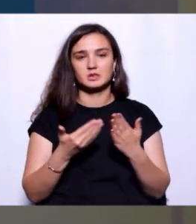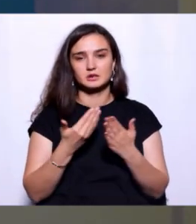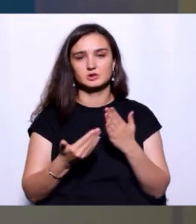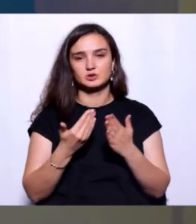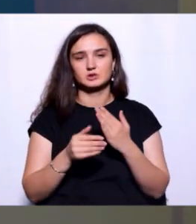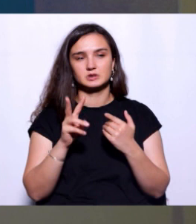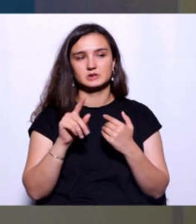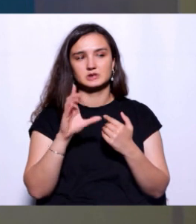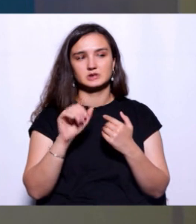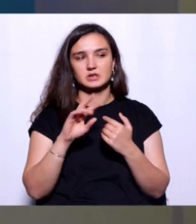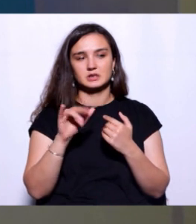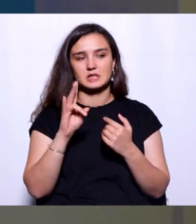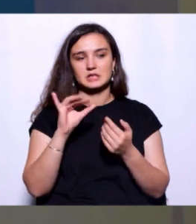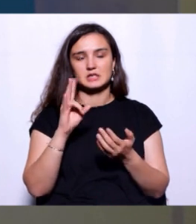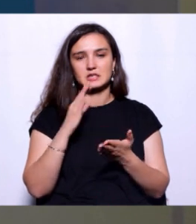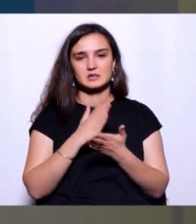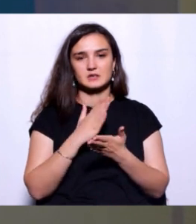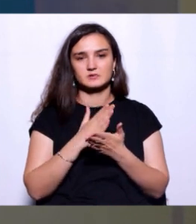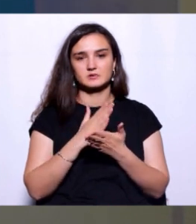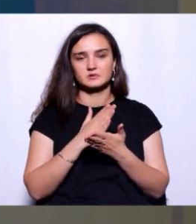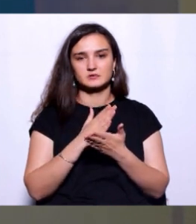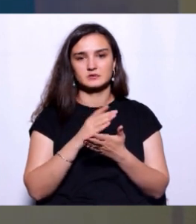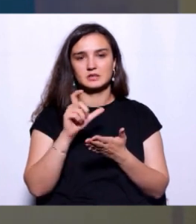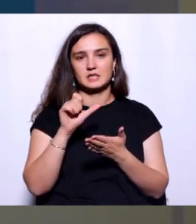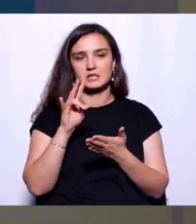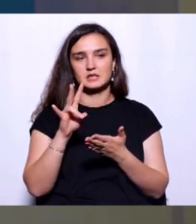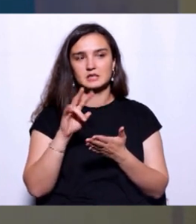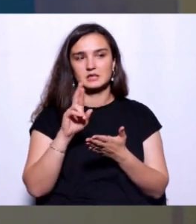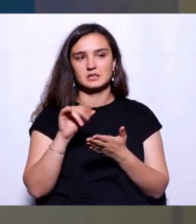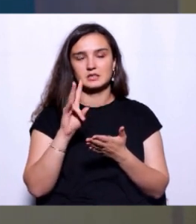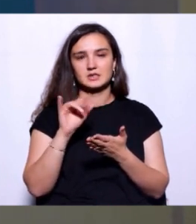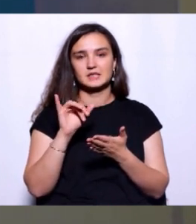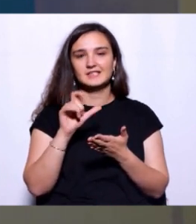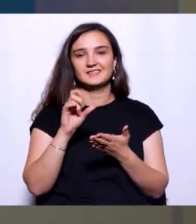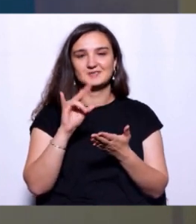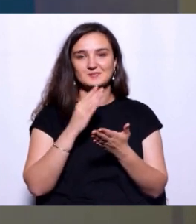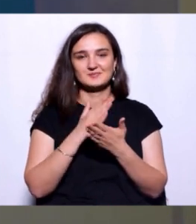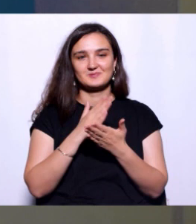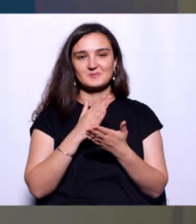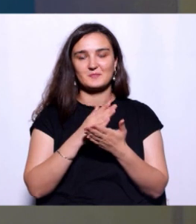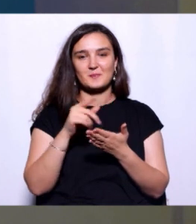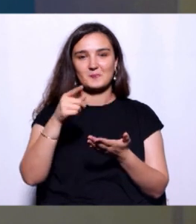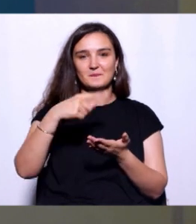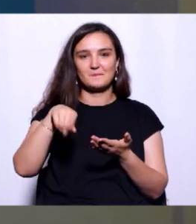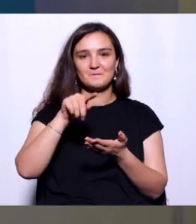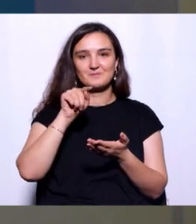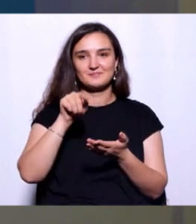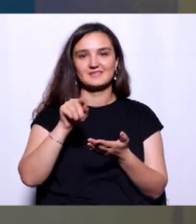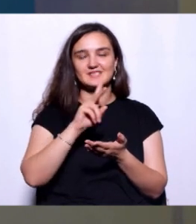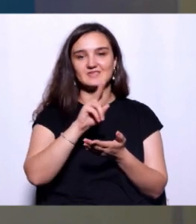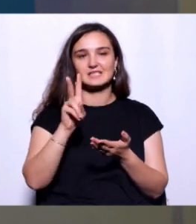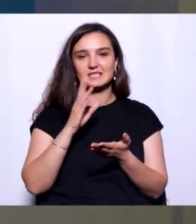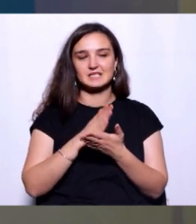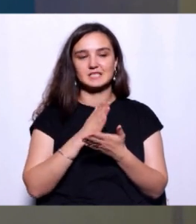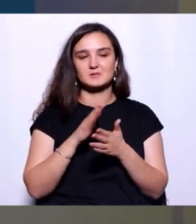მაგალითში Lisa and Nick have love and any გახლავთ ობიექტი, ანუ ის,